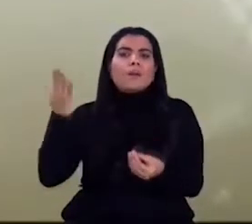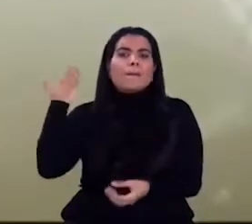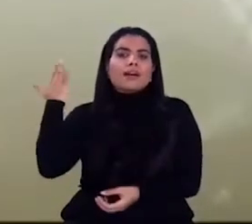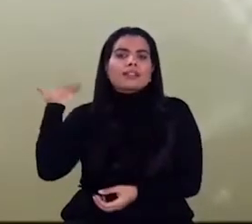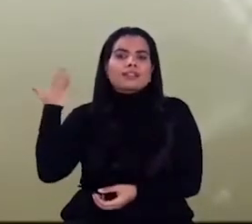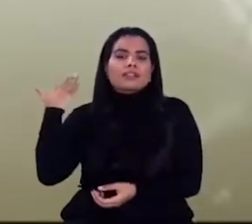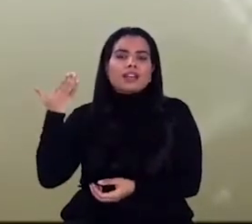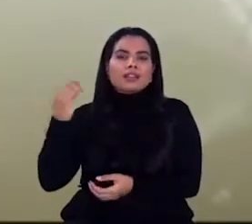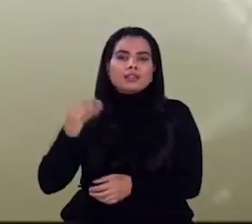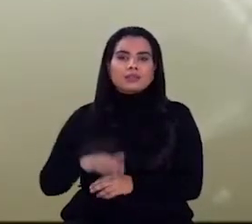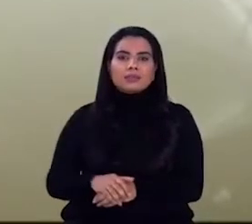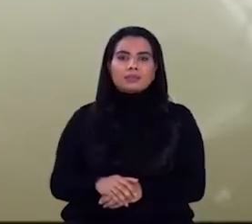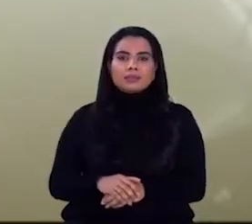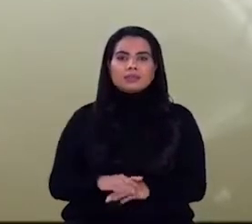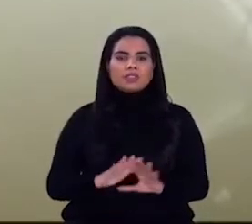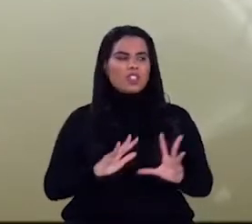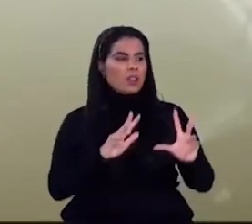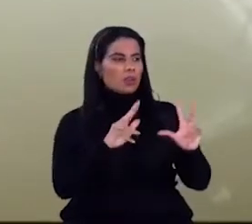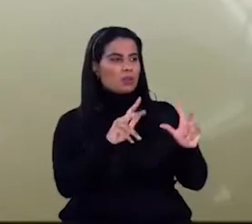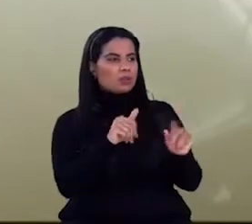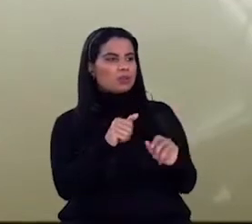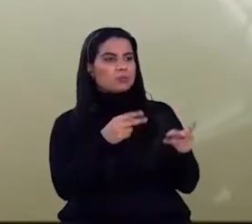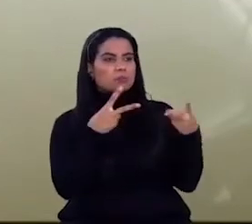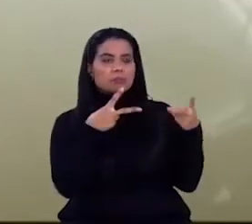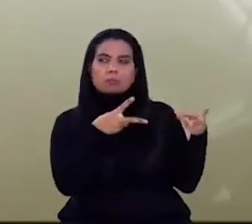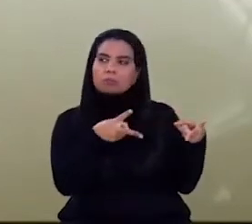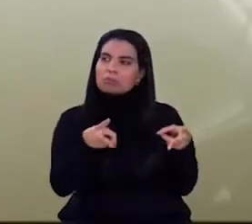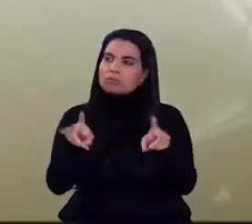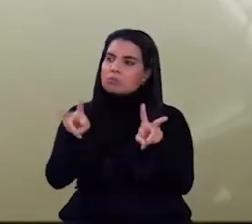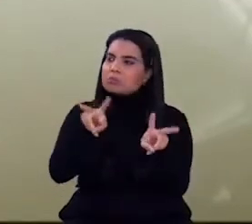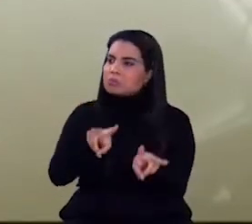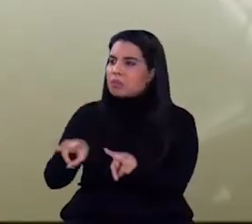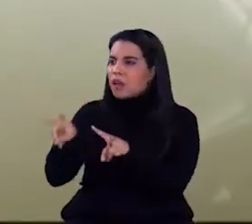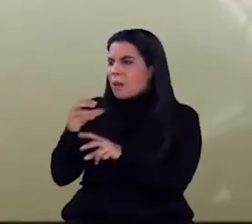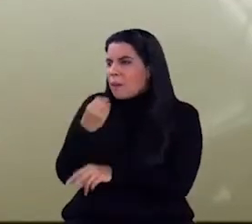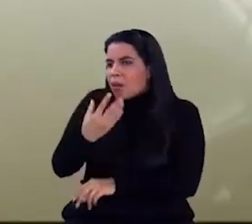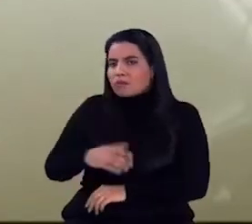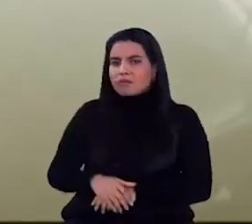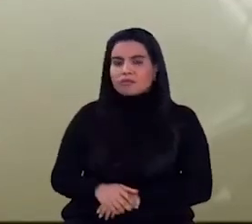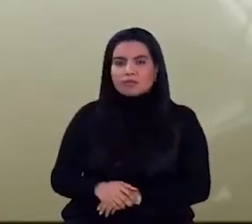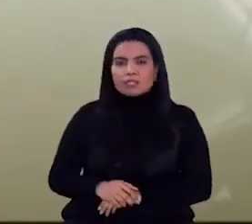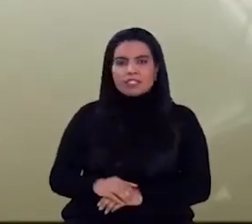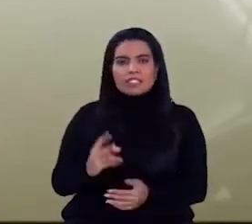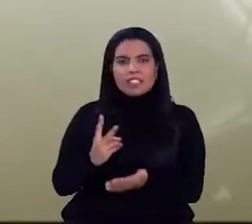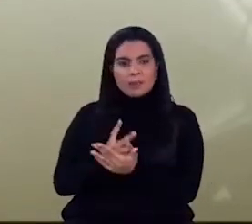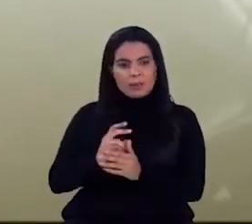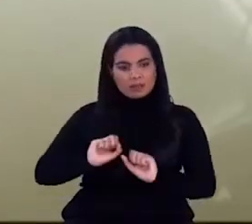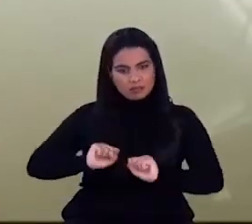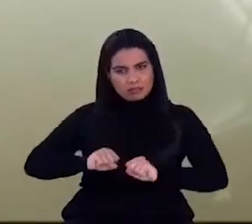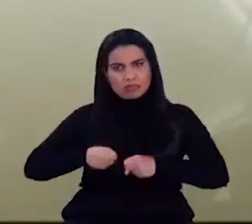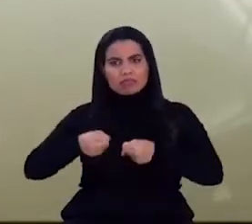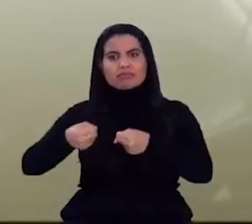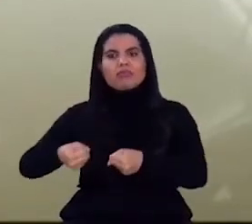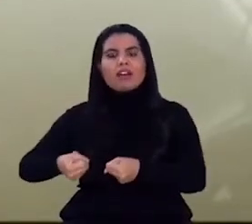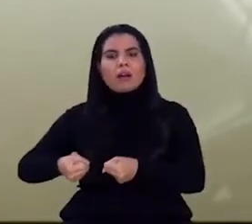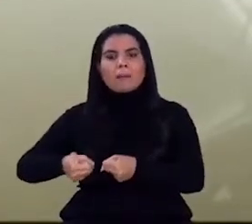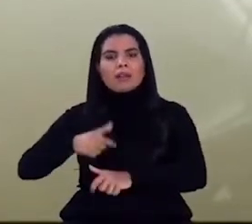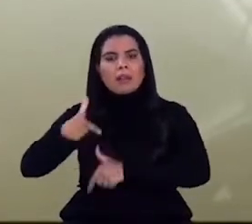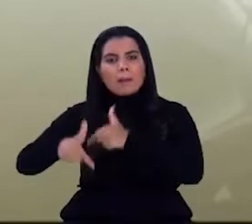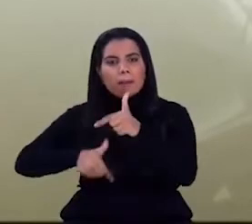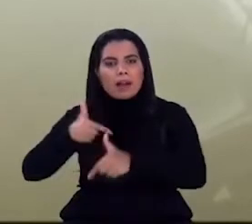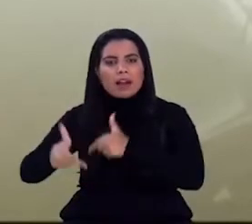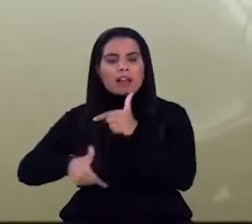première manche je voyais tout avec les bons yeux j'étais plus disposé à faire l'oeuvre de dieu je ne perdrai pas mon temps avec